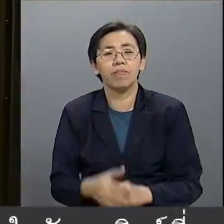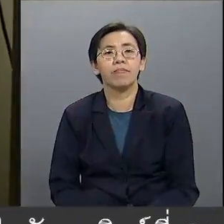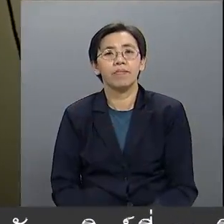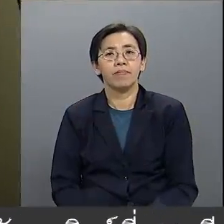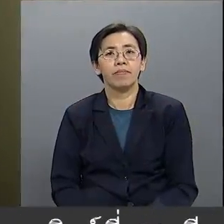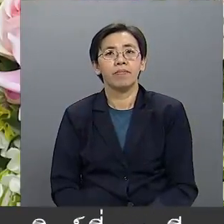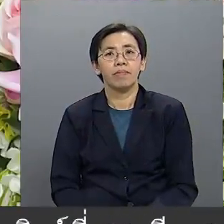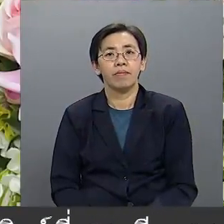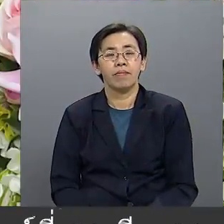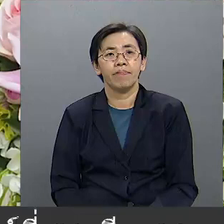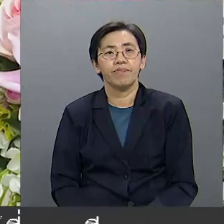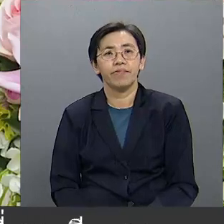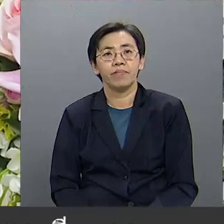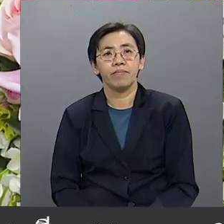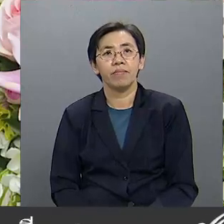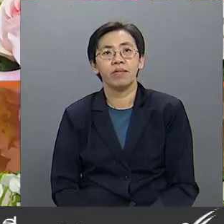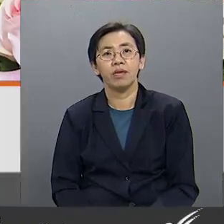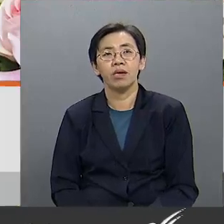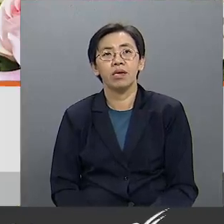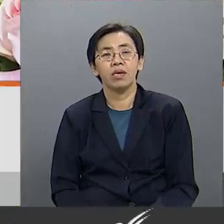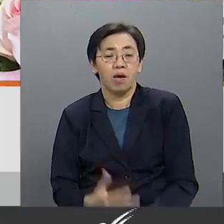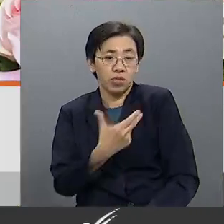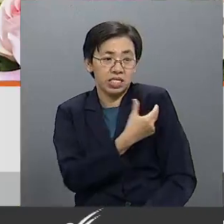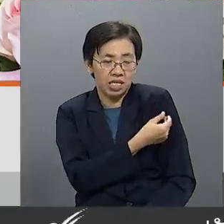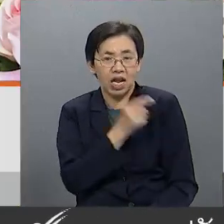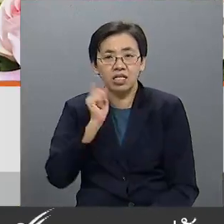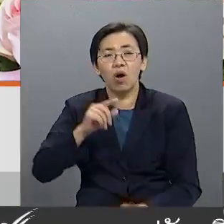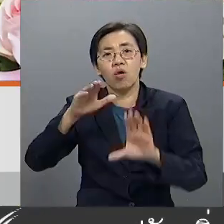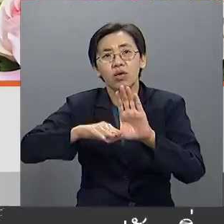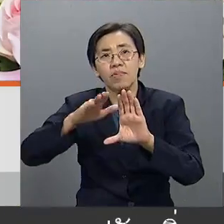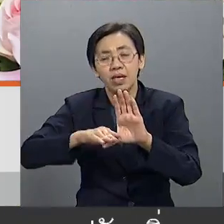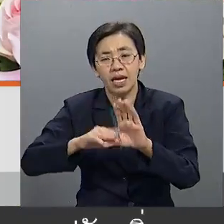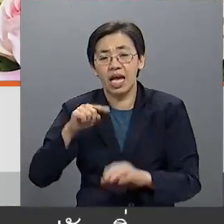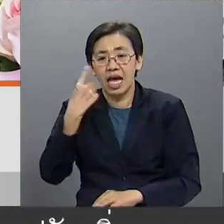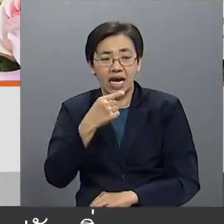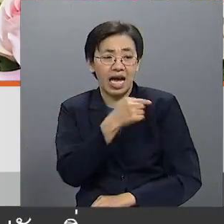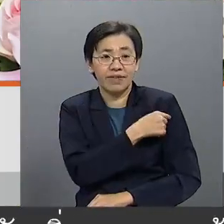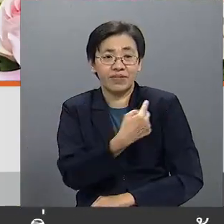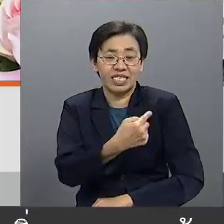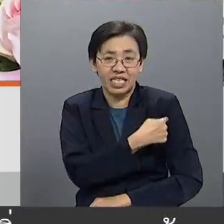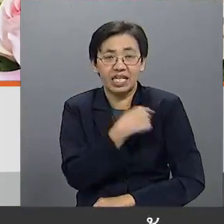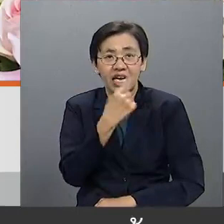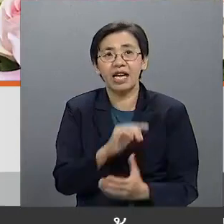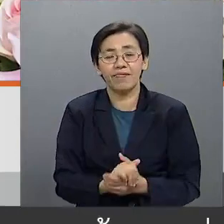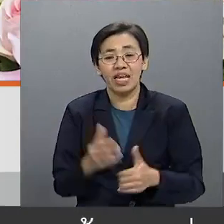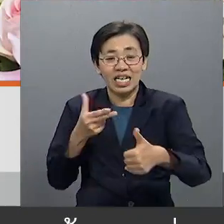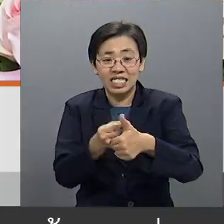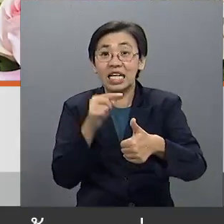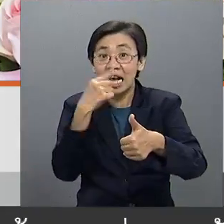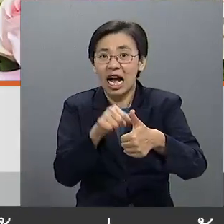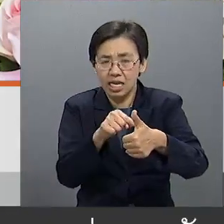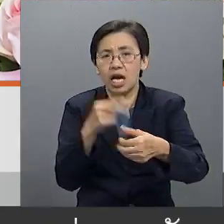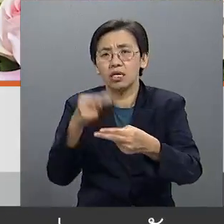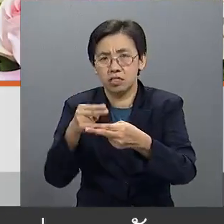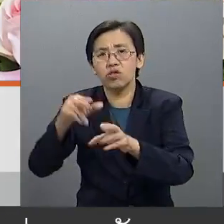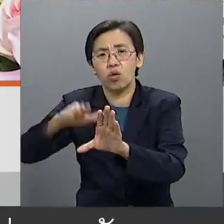เวลาฉีดก็ต้องมีการลงทะเบียนลงทะเบียนคนฉีดนะครับคนถูกฉีดพูดง่ายๆนะครับว่าคนถูกฉีดว่าลงทะเบียนว่า